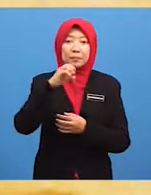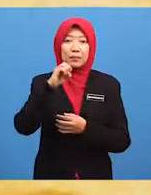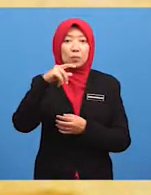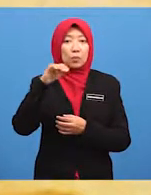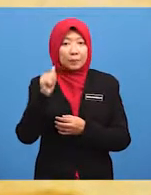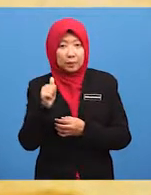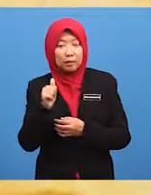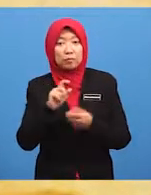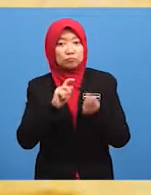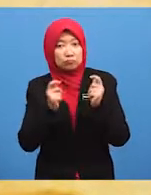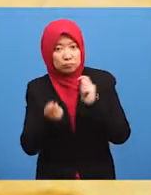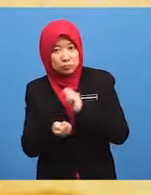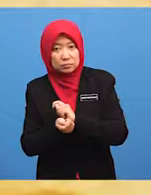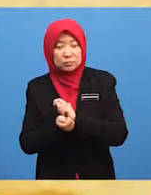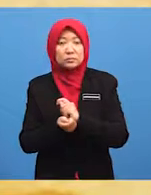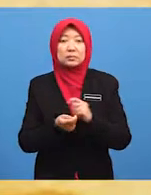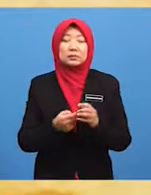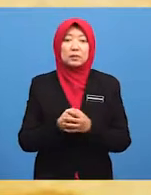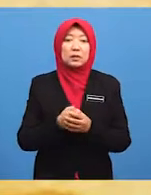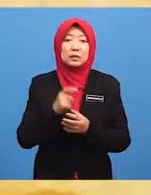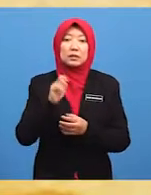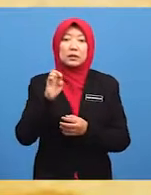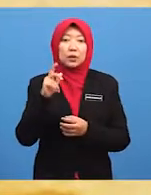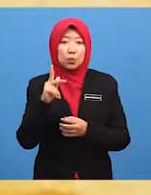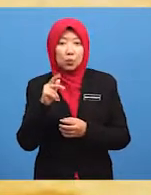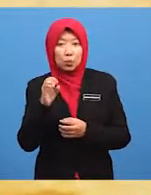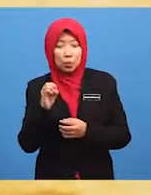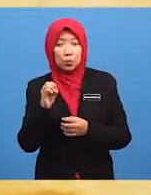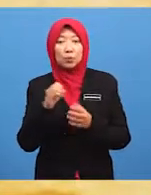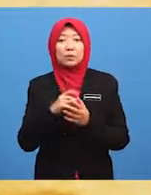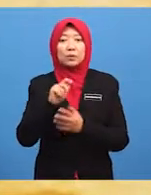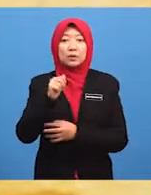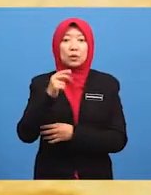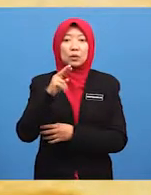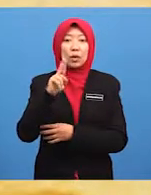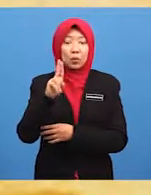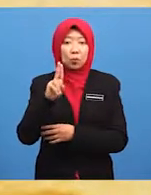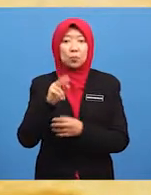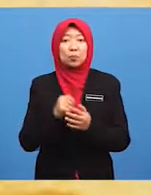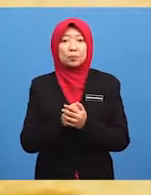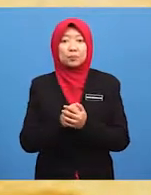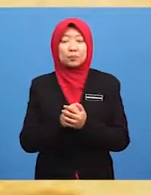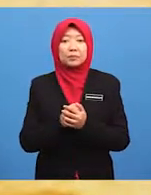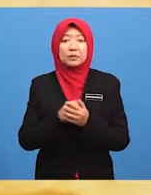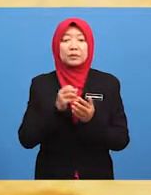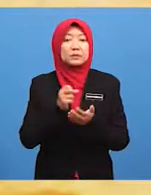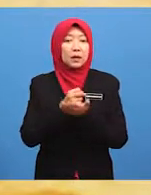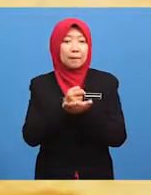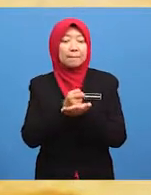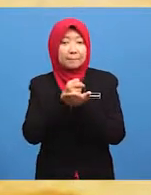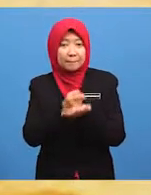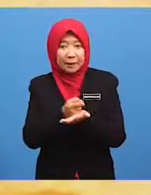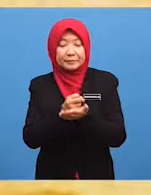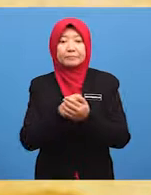disebut popia. Teko disebut teko. Tauhu disebut tahu. Sampan